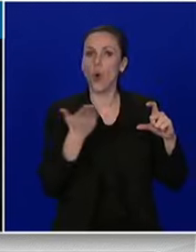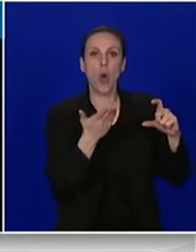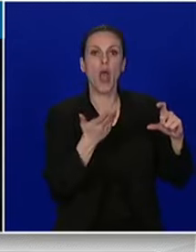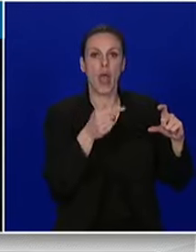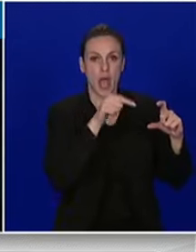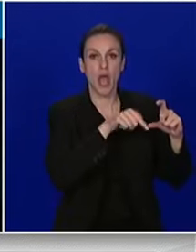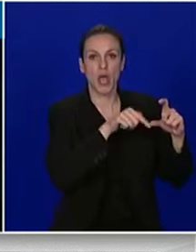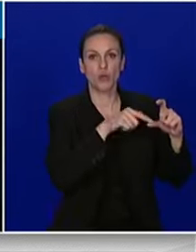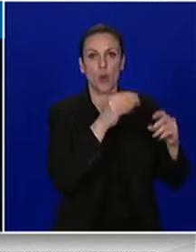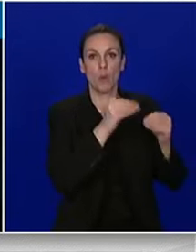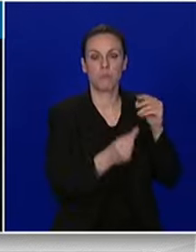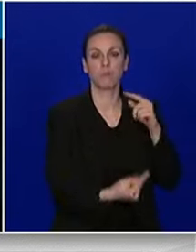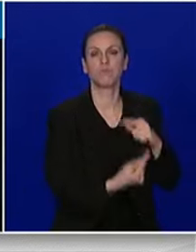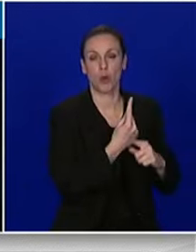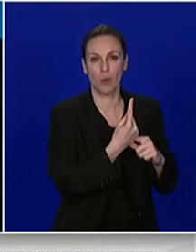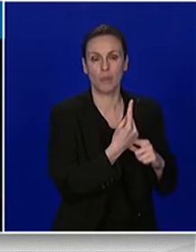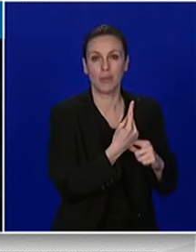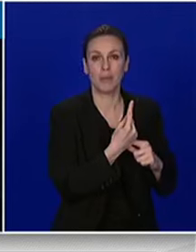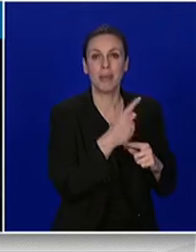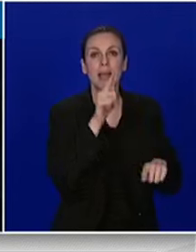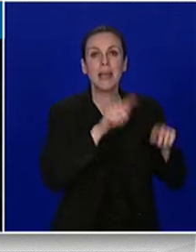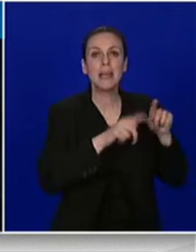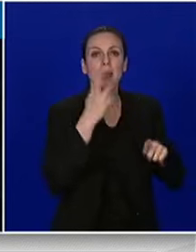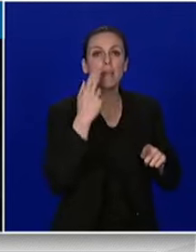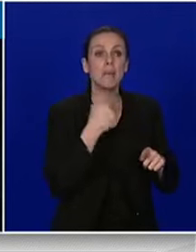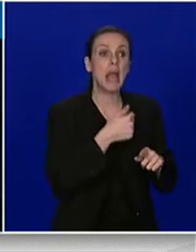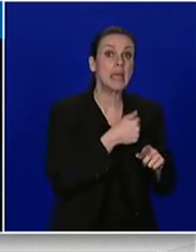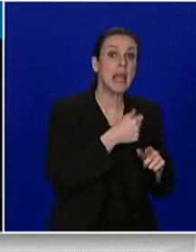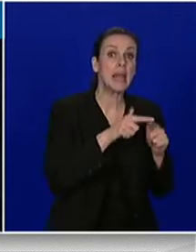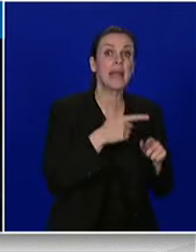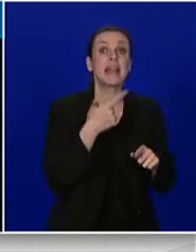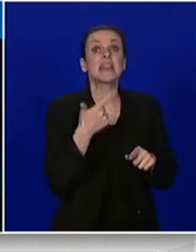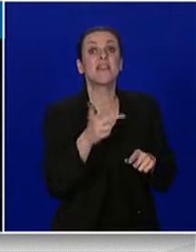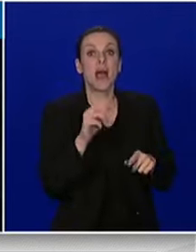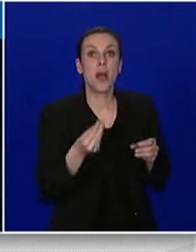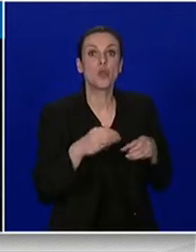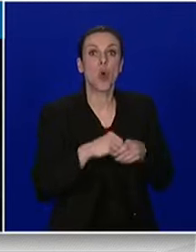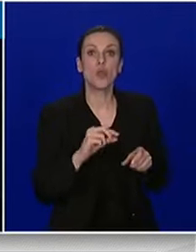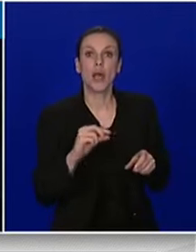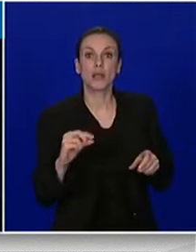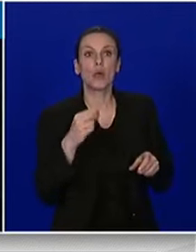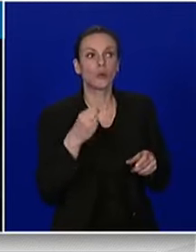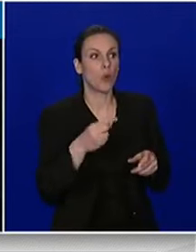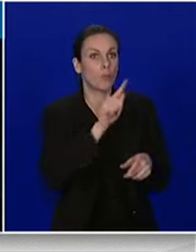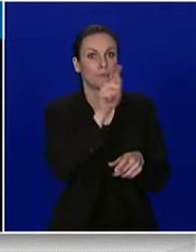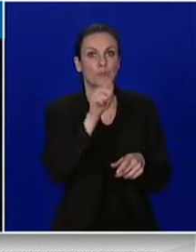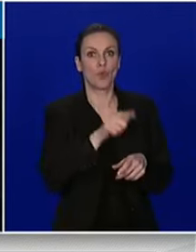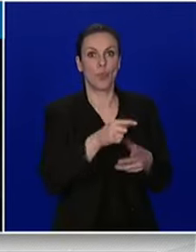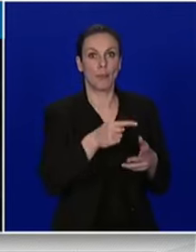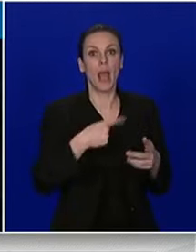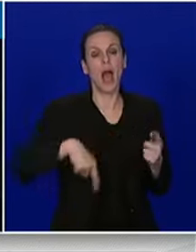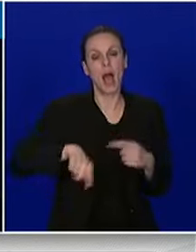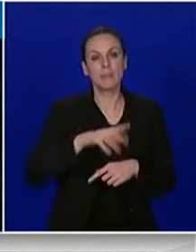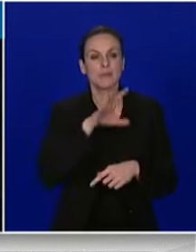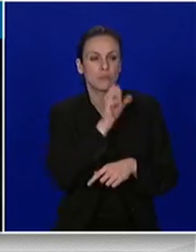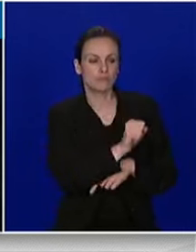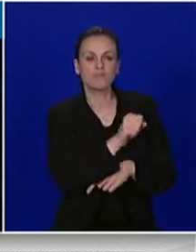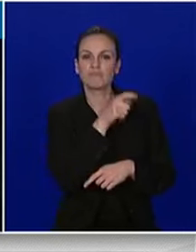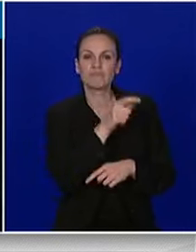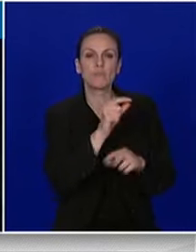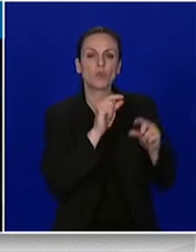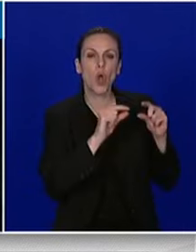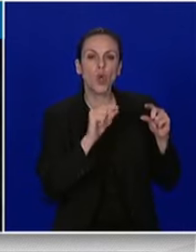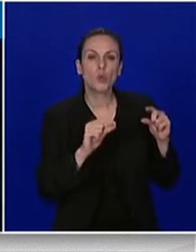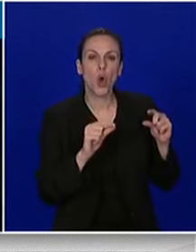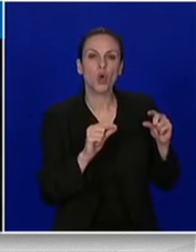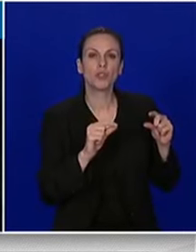S obzirom da je negdje bila jedna, negdje čak i dvije dodatne doze, to je bilo veliko pitanje i svjedoci smo da negdje te doze nisu čak